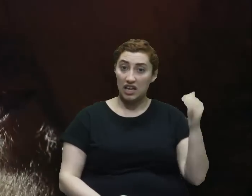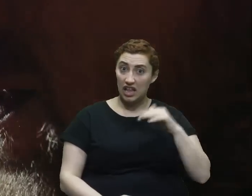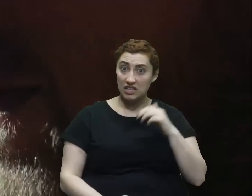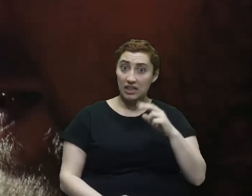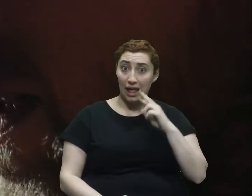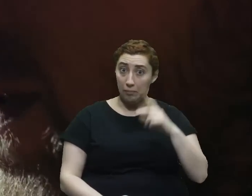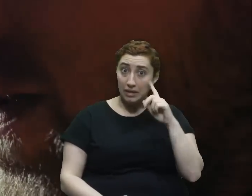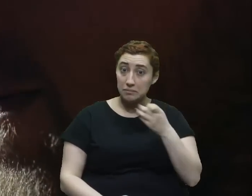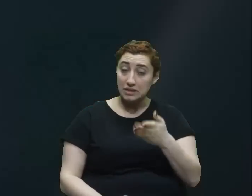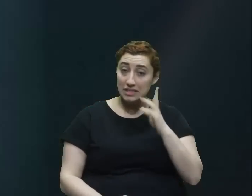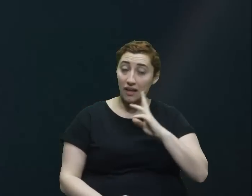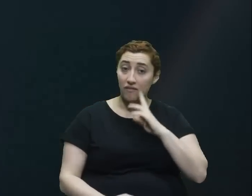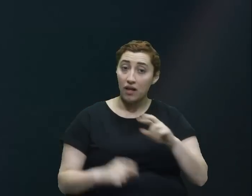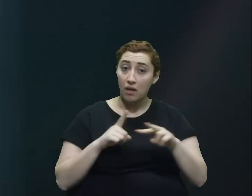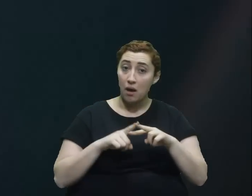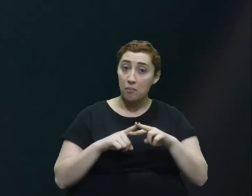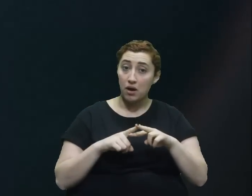Geleceklerinden emin misiniz efendi Akbar?